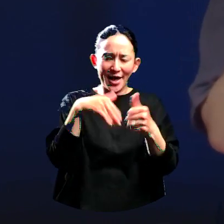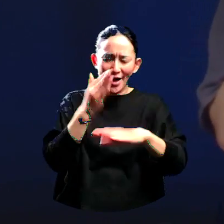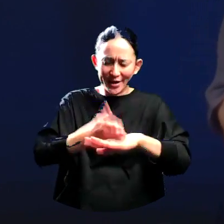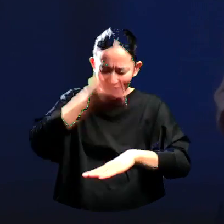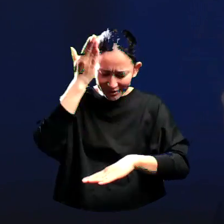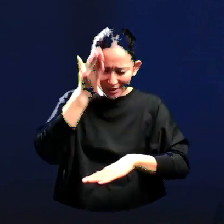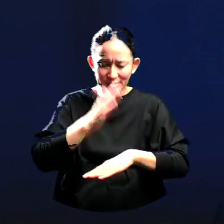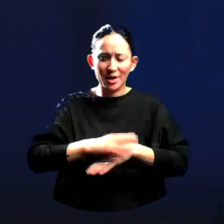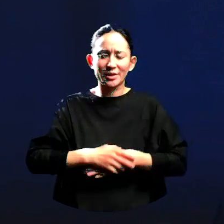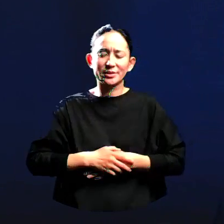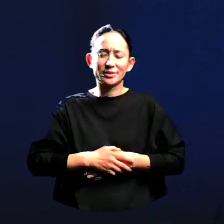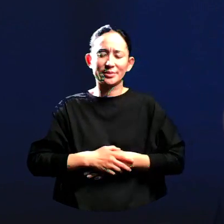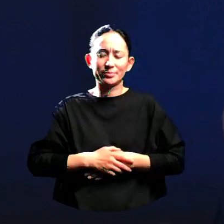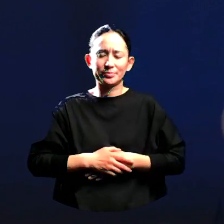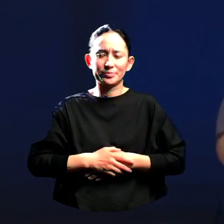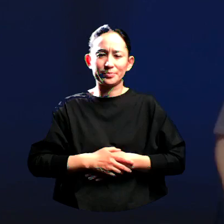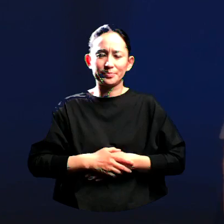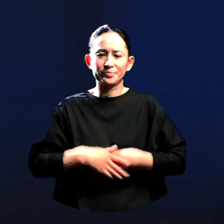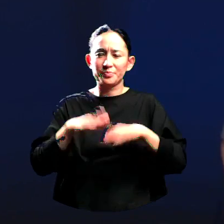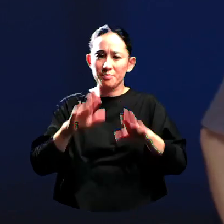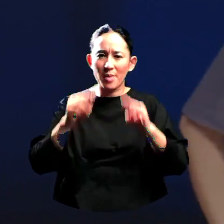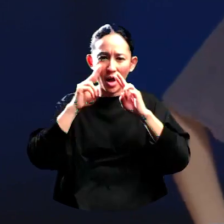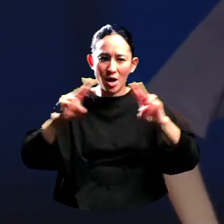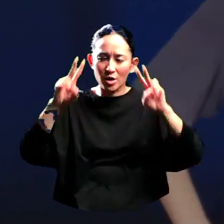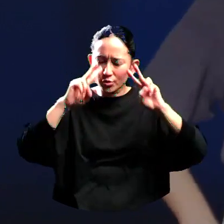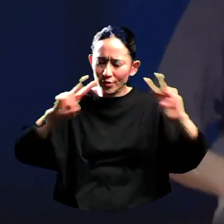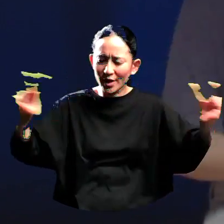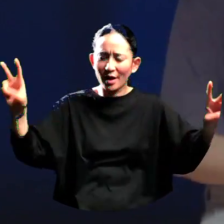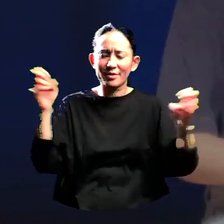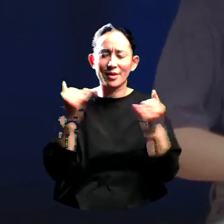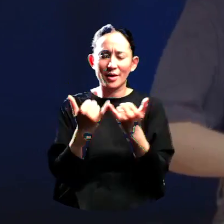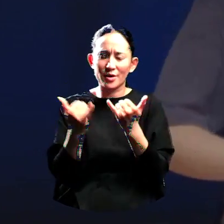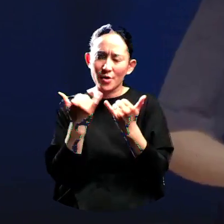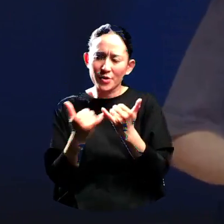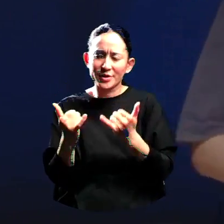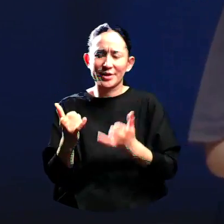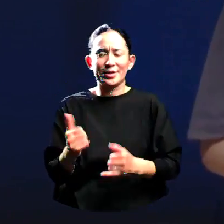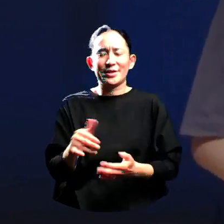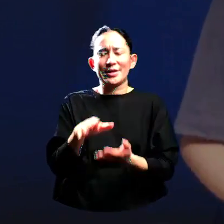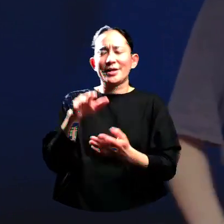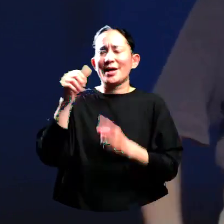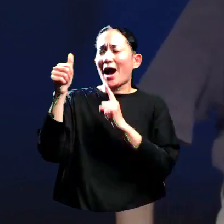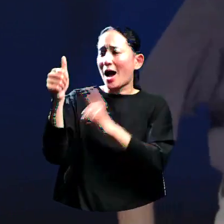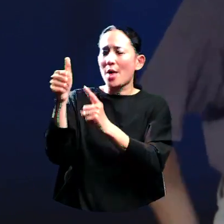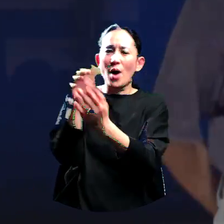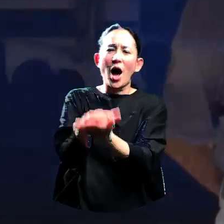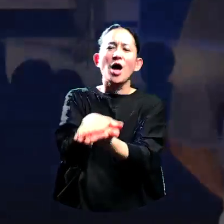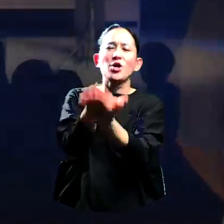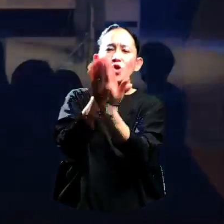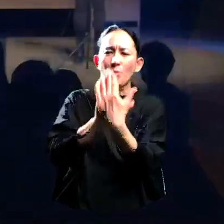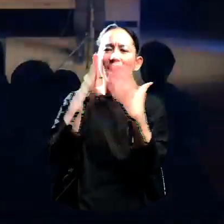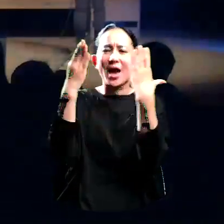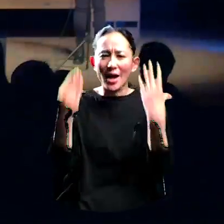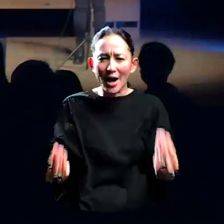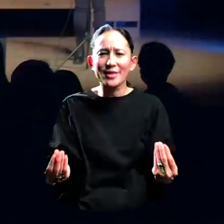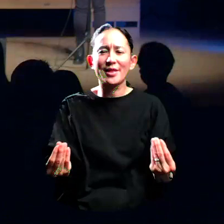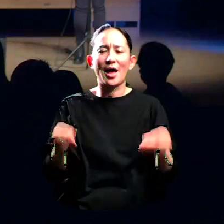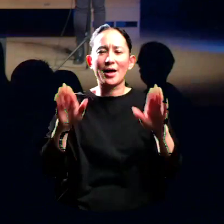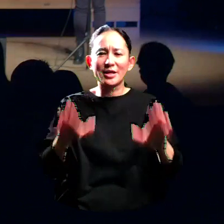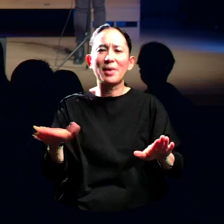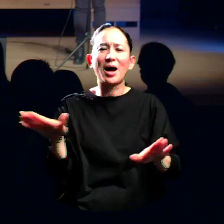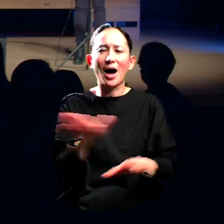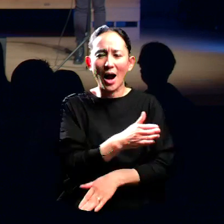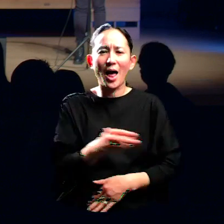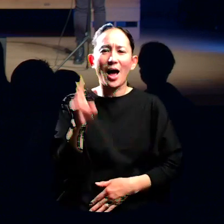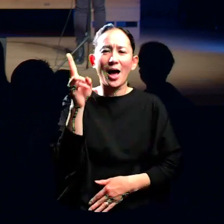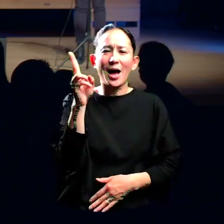service 2022. 今歌ったように He is alive. まさに今から約2000年前にイエス様